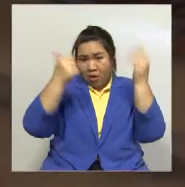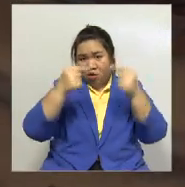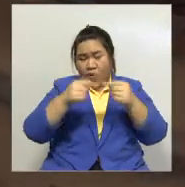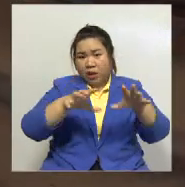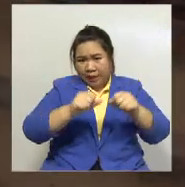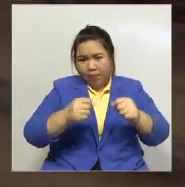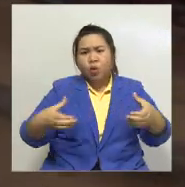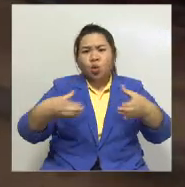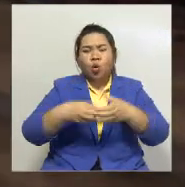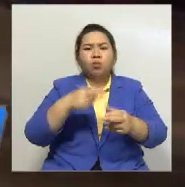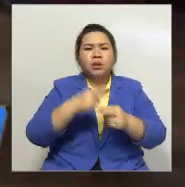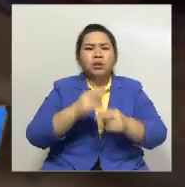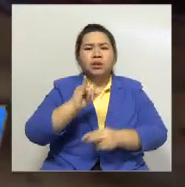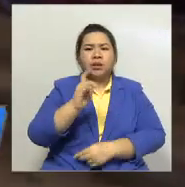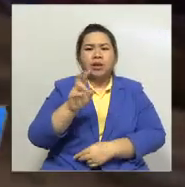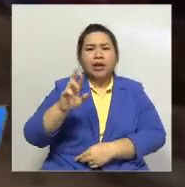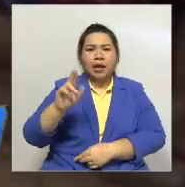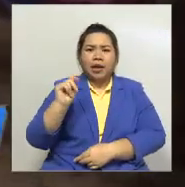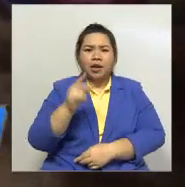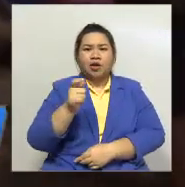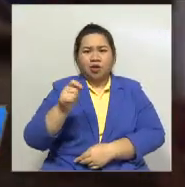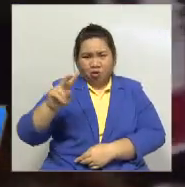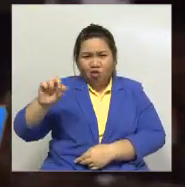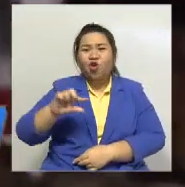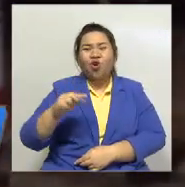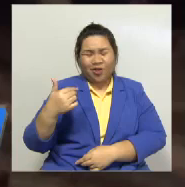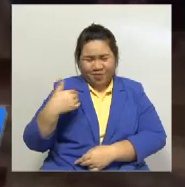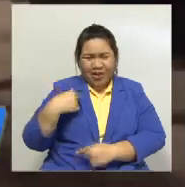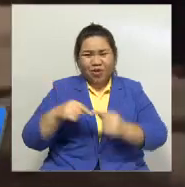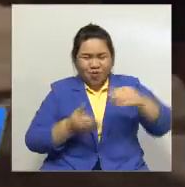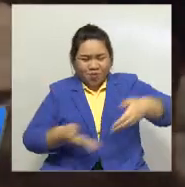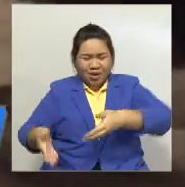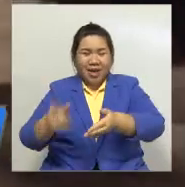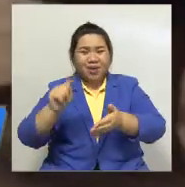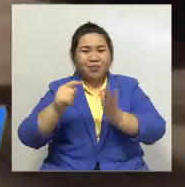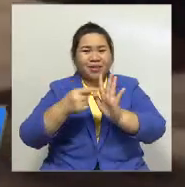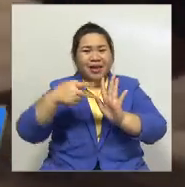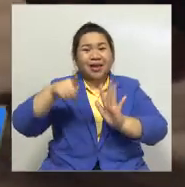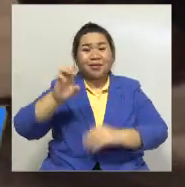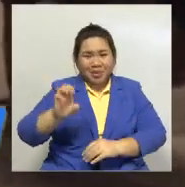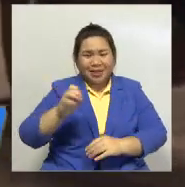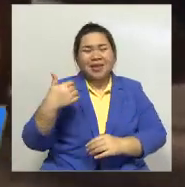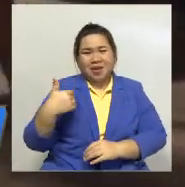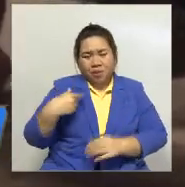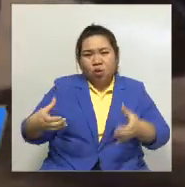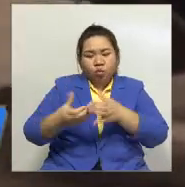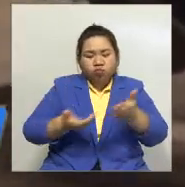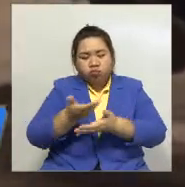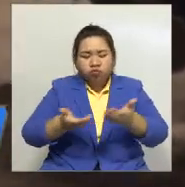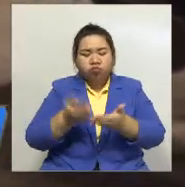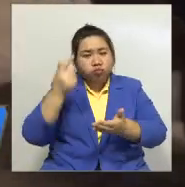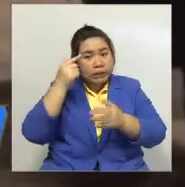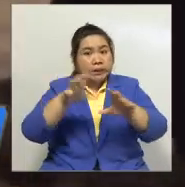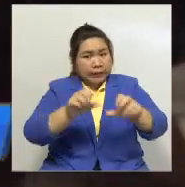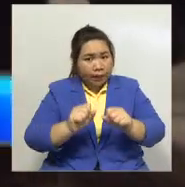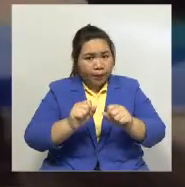รือว่าชุดไกรทองลุ่มน้ำตาปีนะไงคุณไกรทองมาเองน ะ ก็มีการร่วมกันวางแผนการจับกับทีมของเทศบาลต